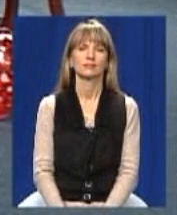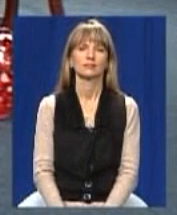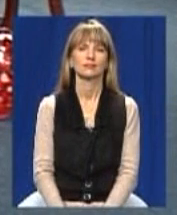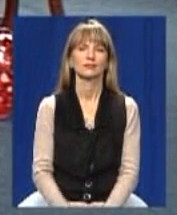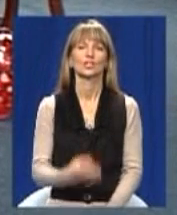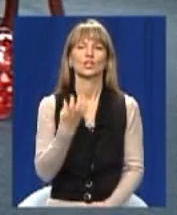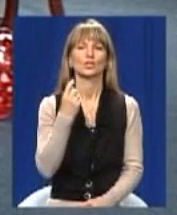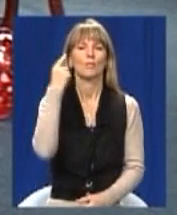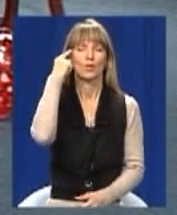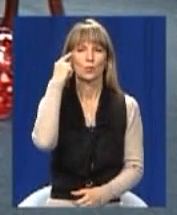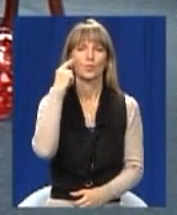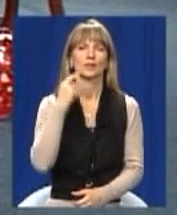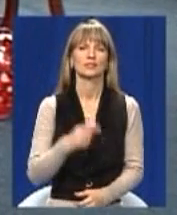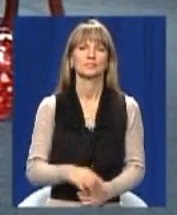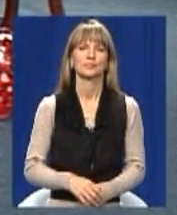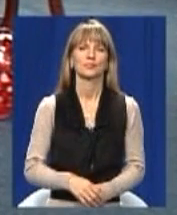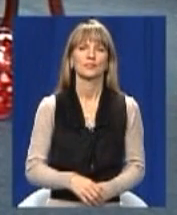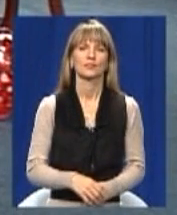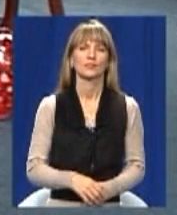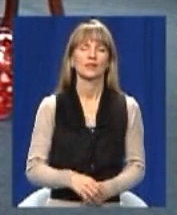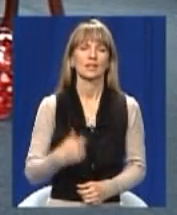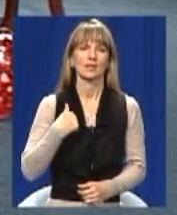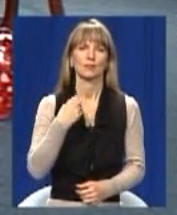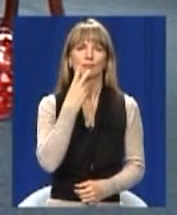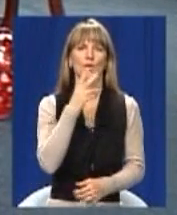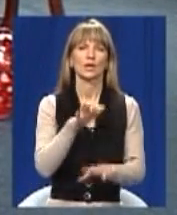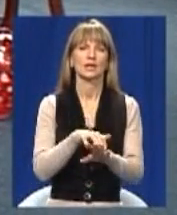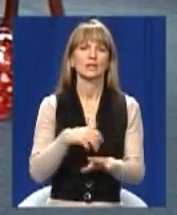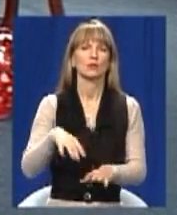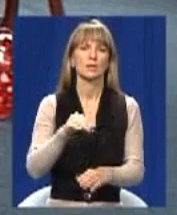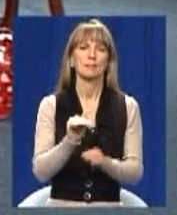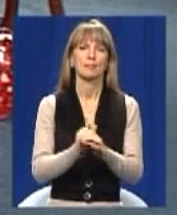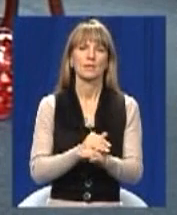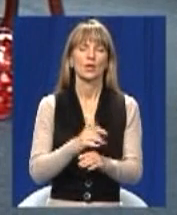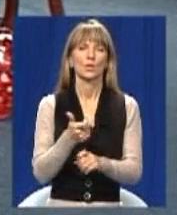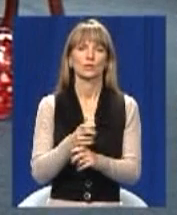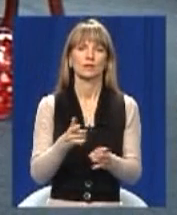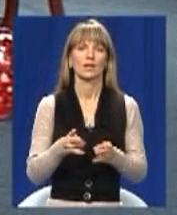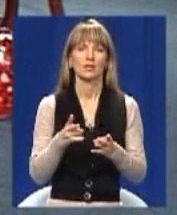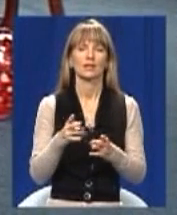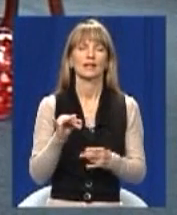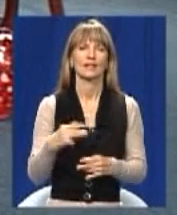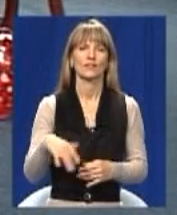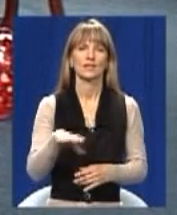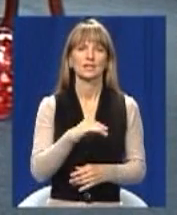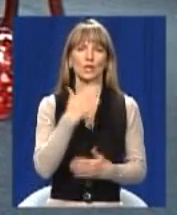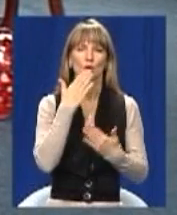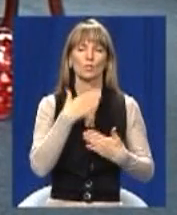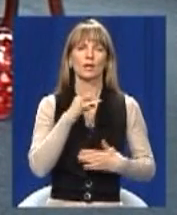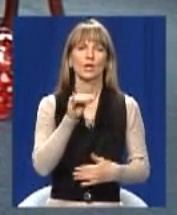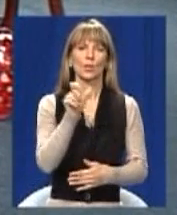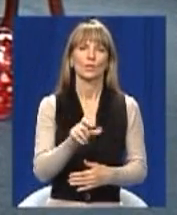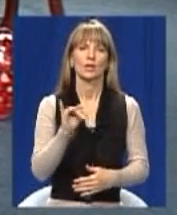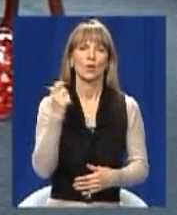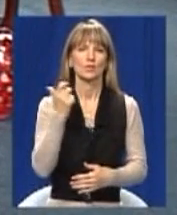Ну, ще подивишся. Тим паче, на мій погляд, усі кицьки, вони дуже такі милі і дуже такі лагідні. І вони всі люблять і людей,